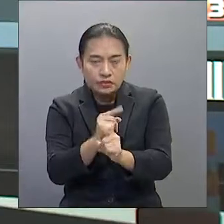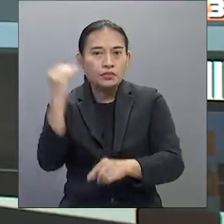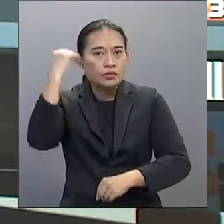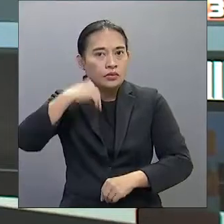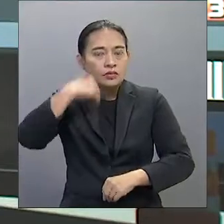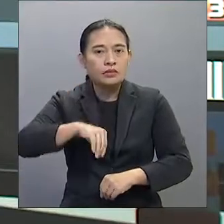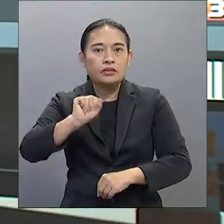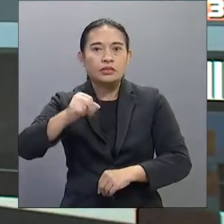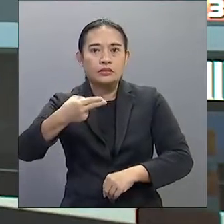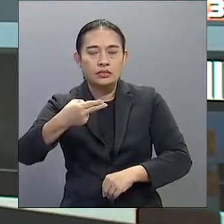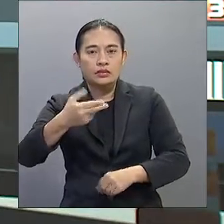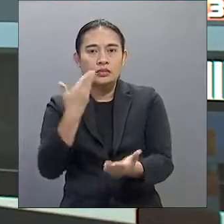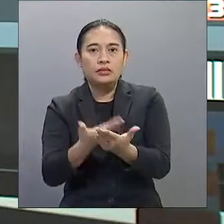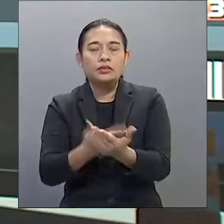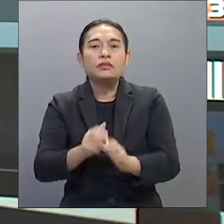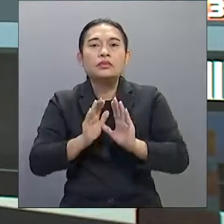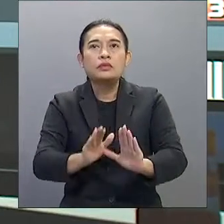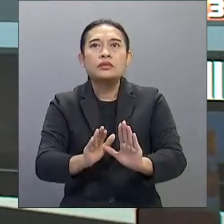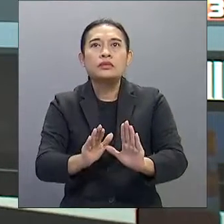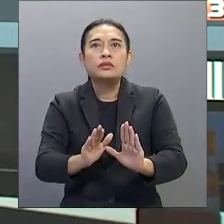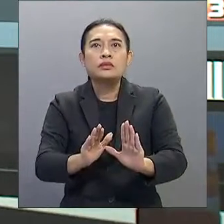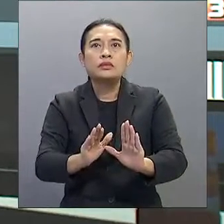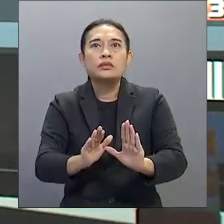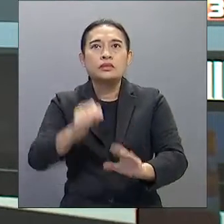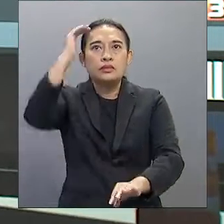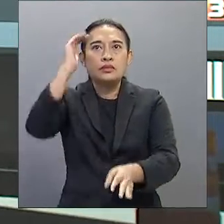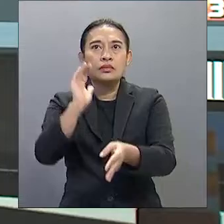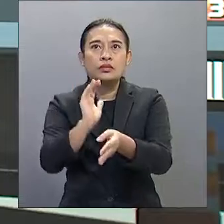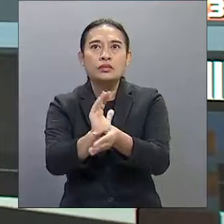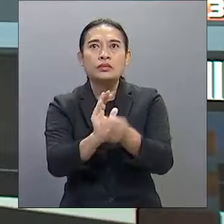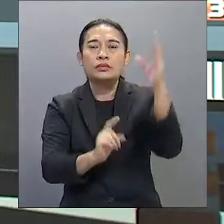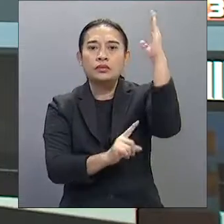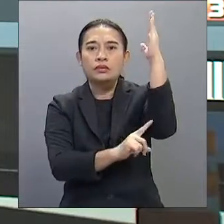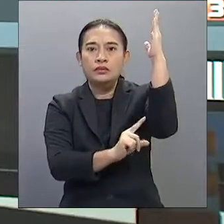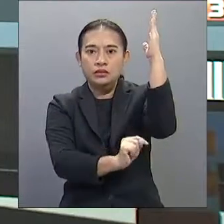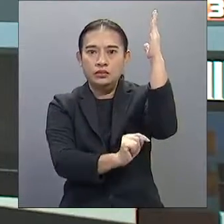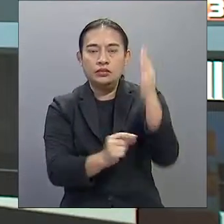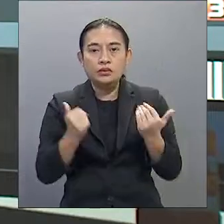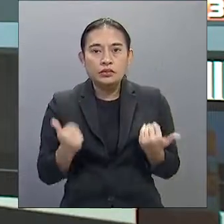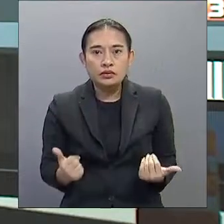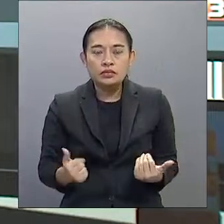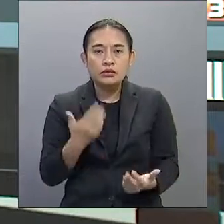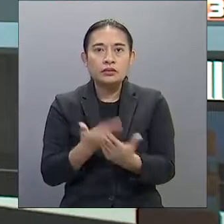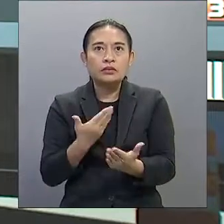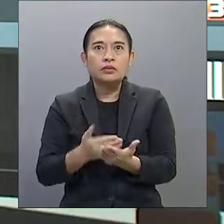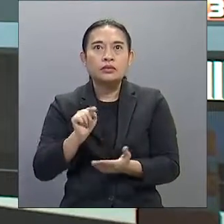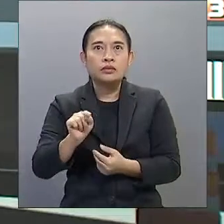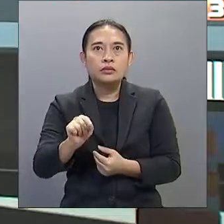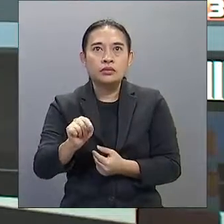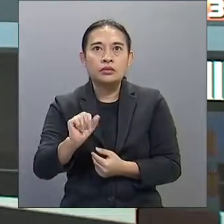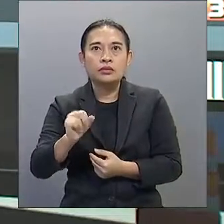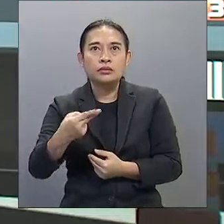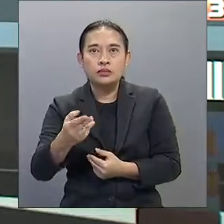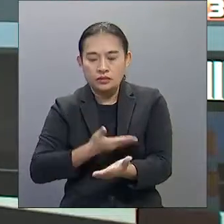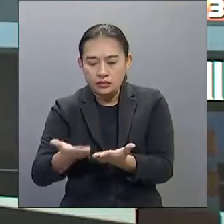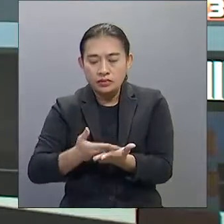สหากรอมญัตํารวจรังตอนนี้มีปัญหาเกิดขึ้เพราว่าทางสากรเขาเอาเงินไปซ้อที่ซือทางทำอา